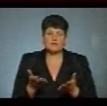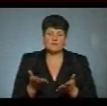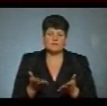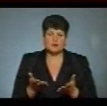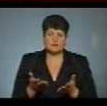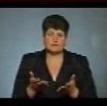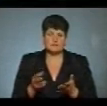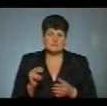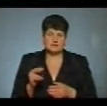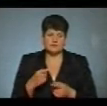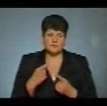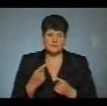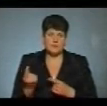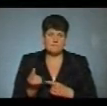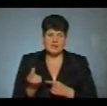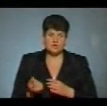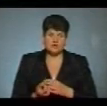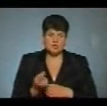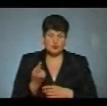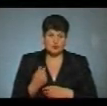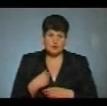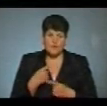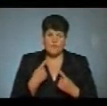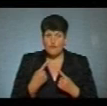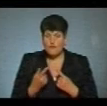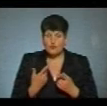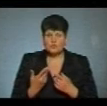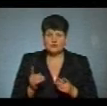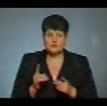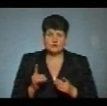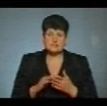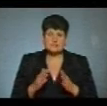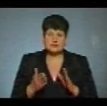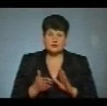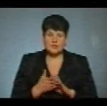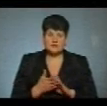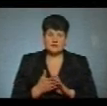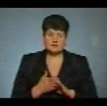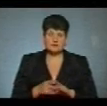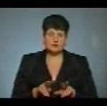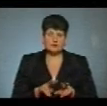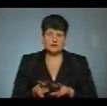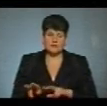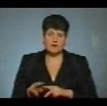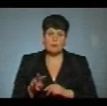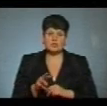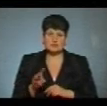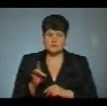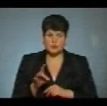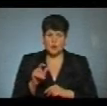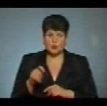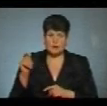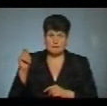йдеться? Перше джерело, я знову ж таки кажу, що ситуація абсолютно аналогічна в Монастирському району.